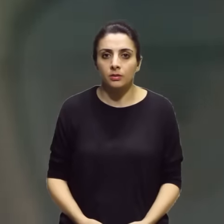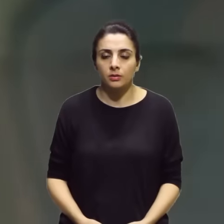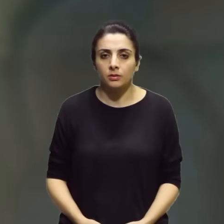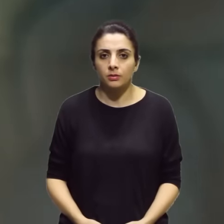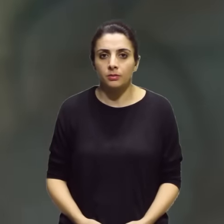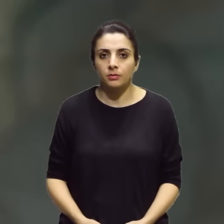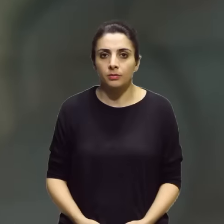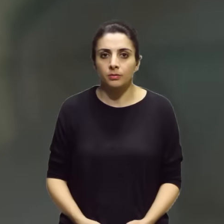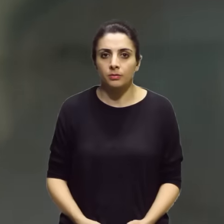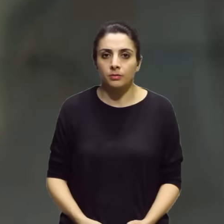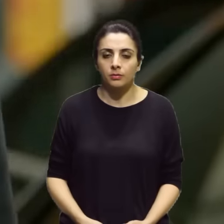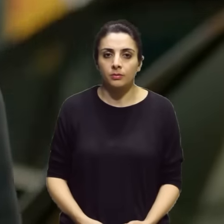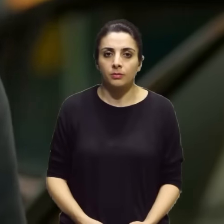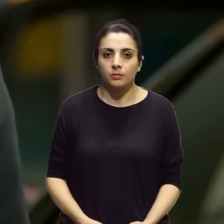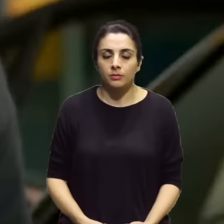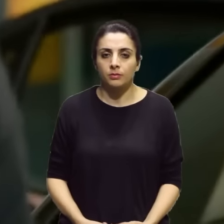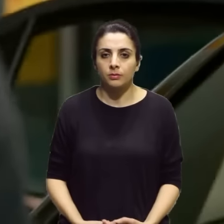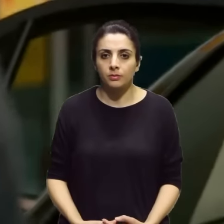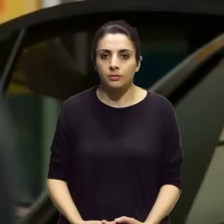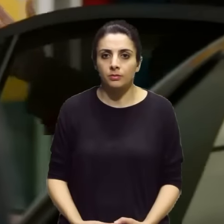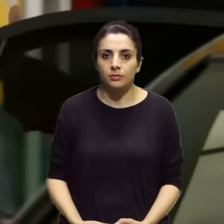Akif önden, kendisi Zeyno'nun yanından indi.